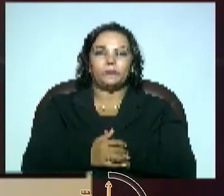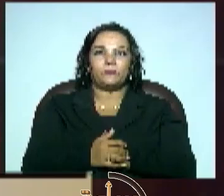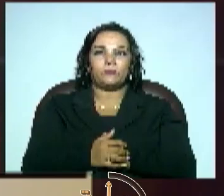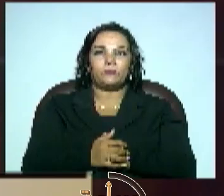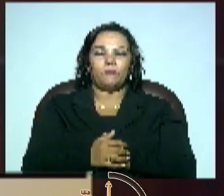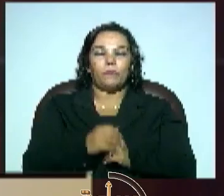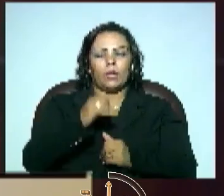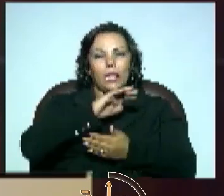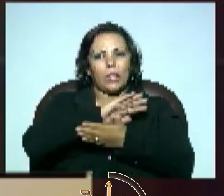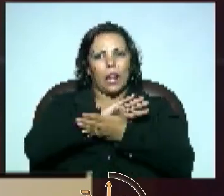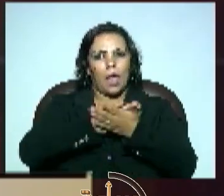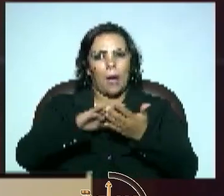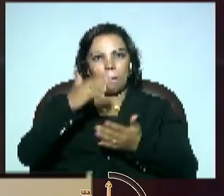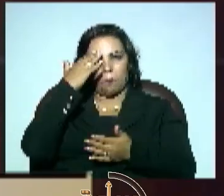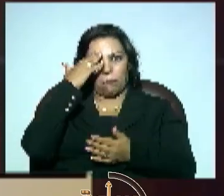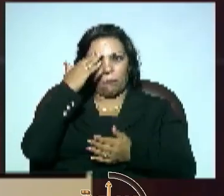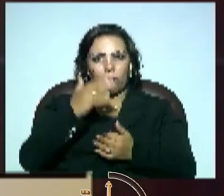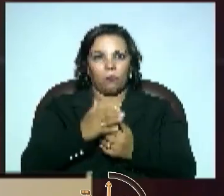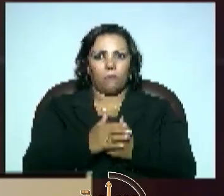سلام.